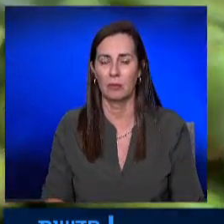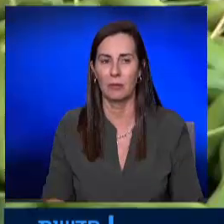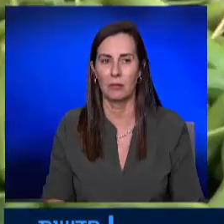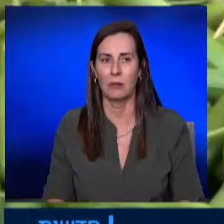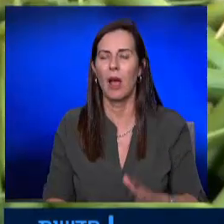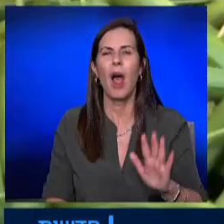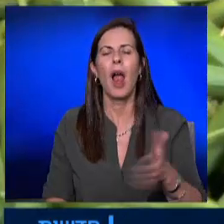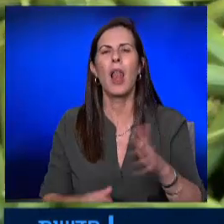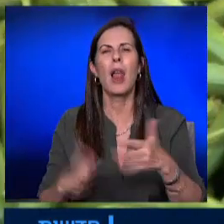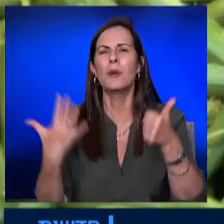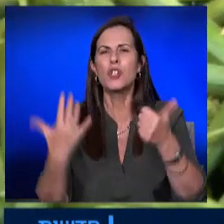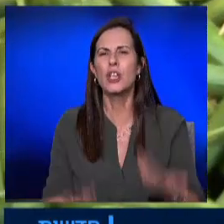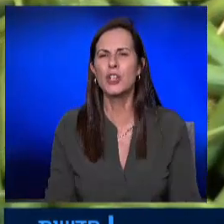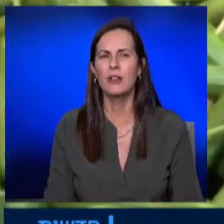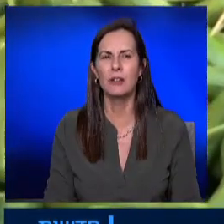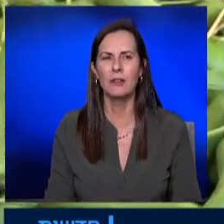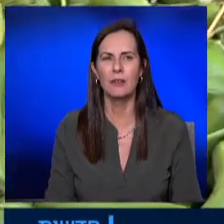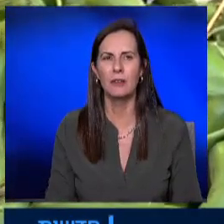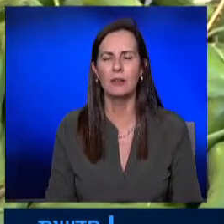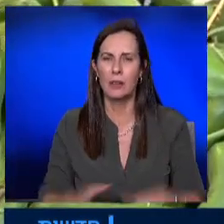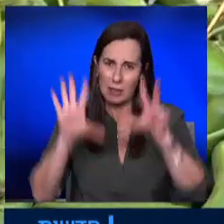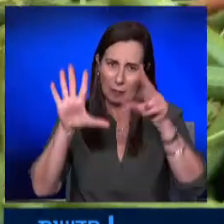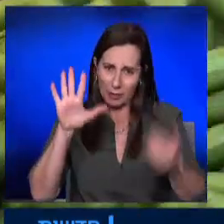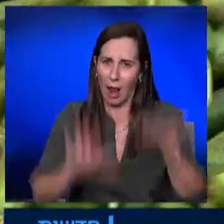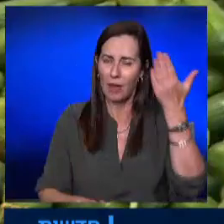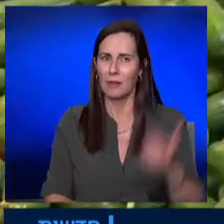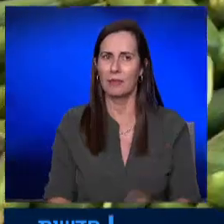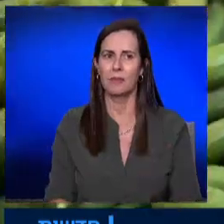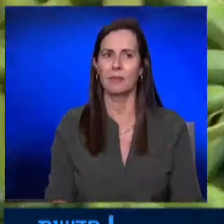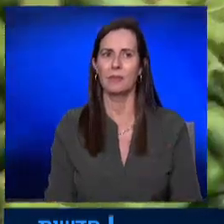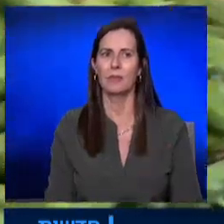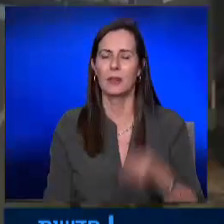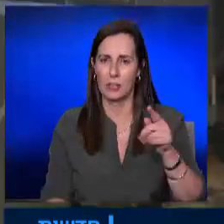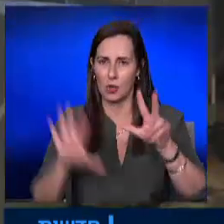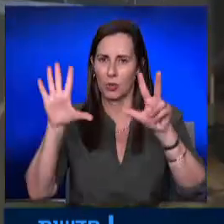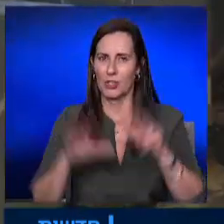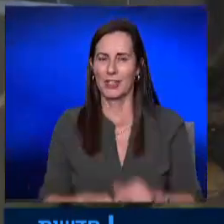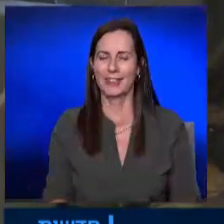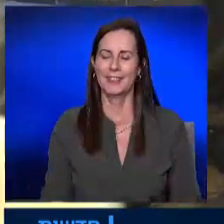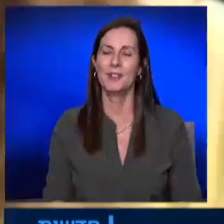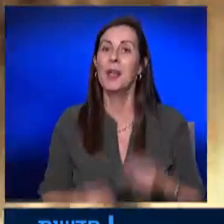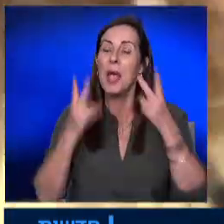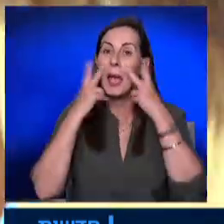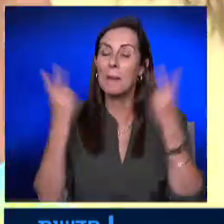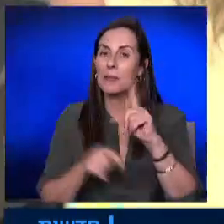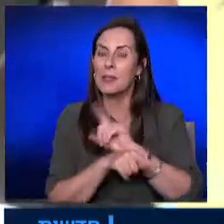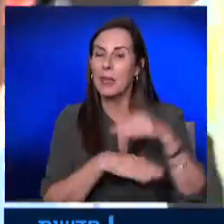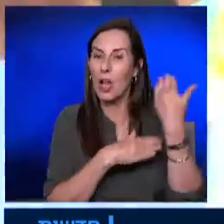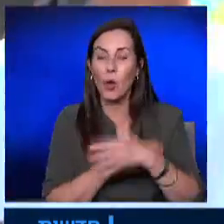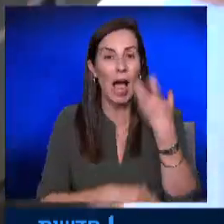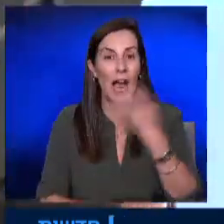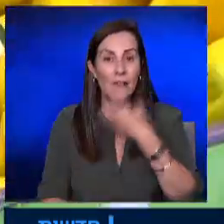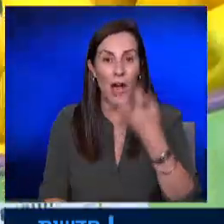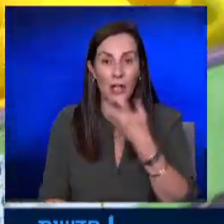עבד, לסיטי. תמני. זה ב8 שקל. אם חיפשתם בזמן האחרון עגבניות